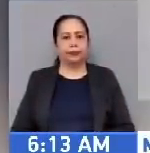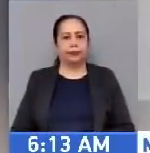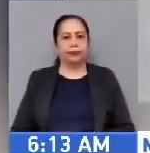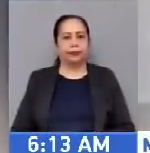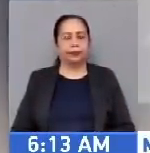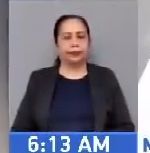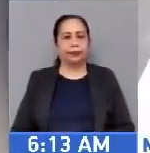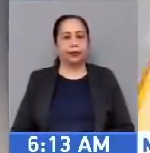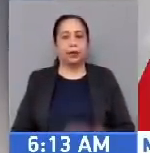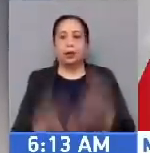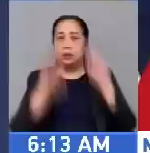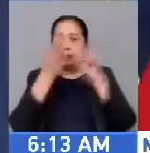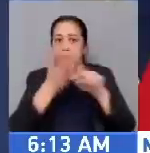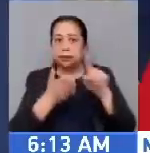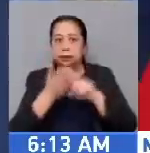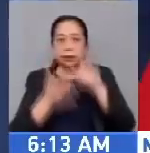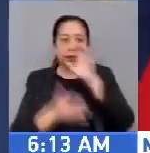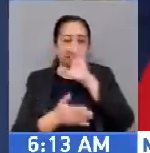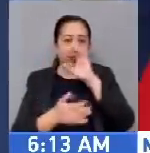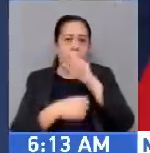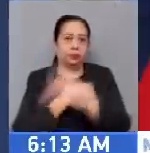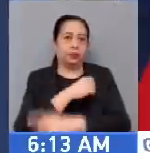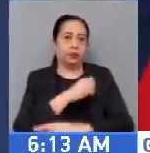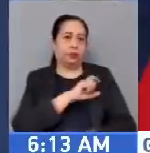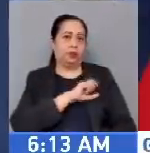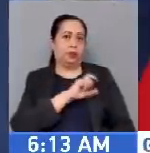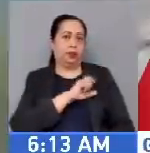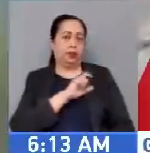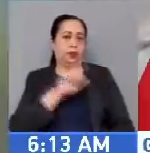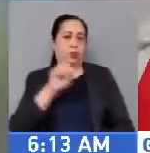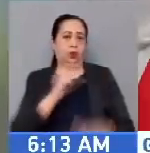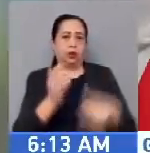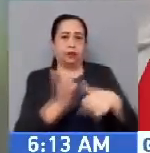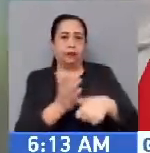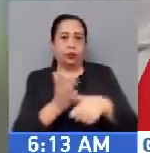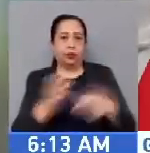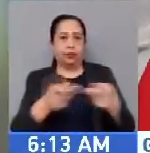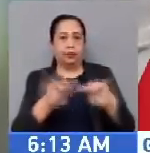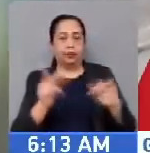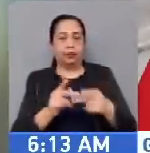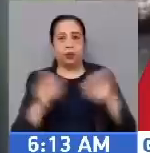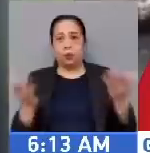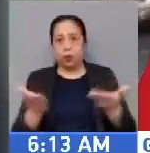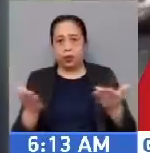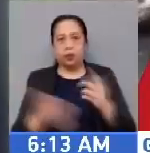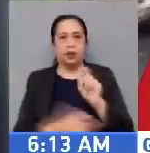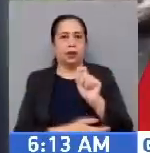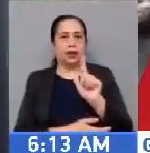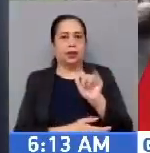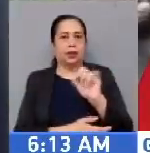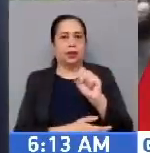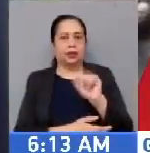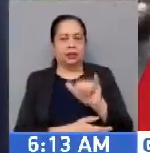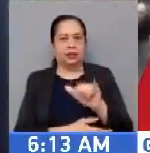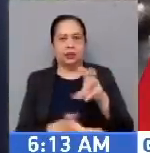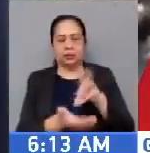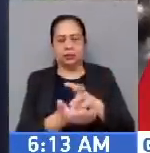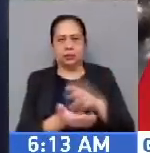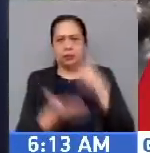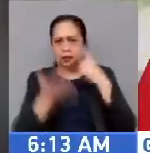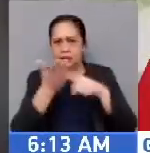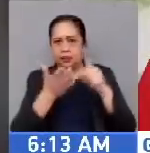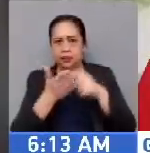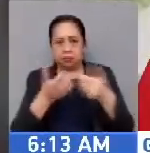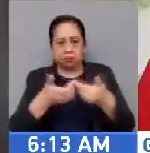Ininspeksyon ng Cebu Provincial Police Office sa mga voting precincts sa Talisay City. Tiningnan nila kung may magagamit na hiwalay na entrance